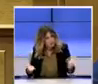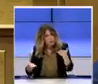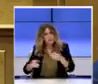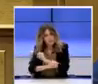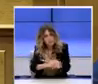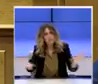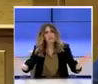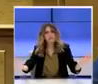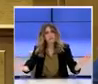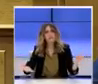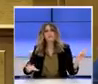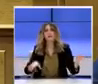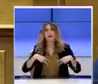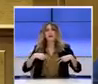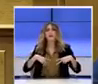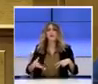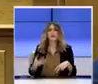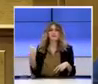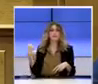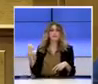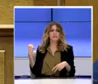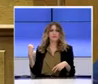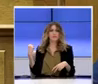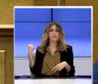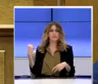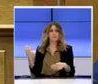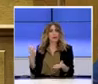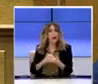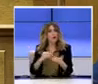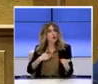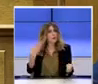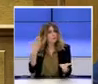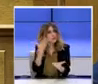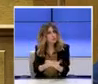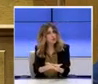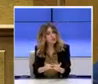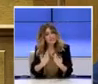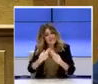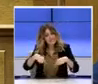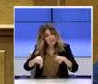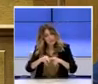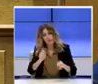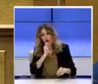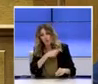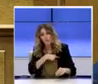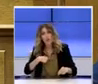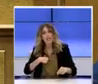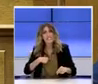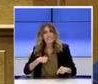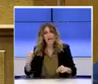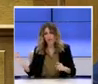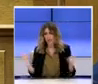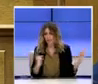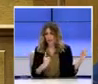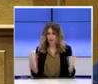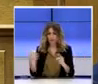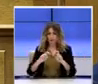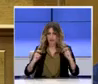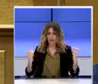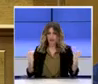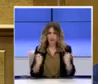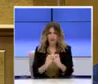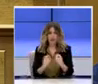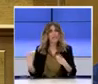Αρνηθήκατε ακόμα και την πρόταση να πάμε σε ένα Συμβούλιο Πολιτικών Αρχηγών με τη συμμετοχή μελών της Επιτροπής